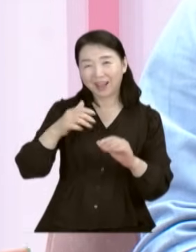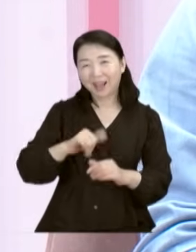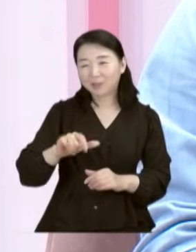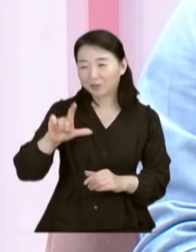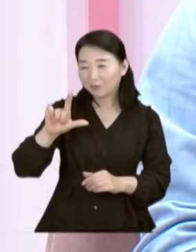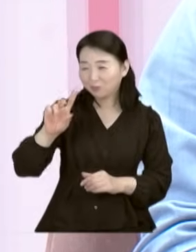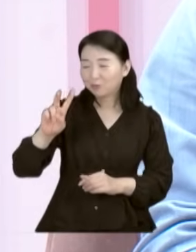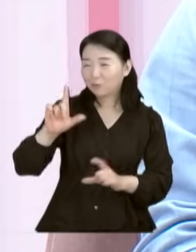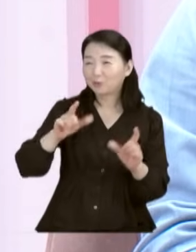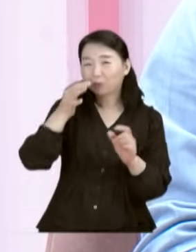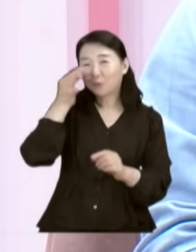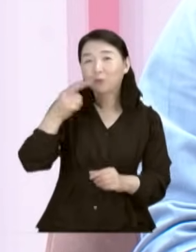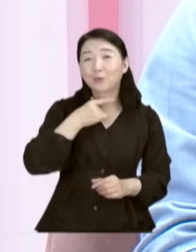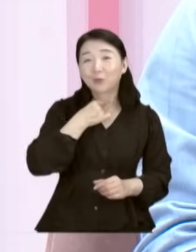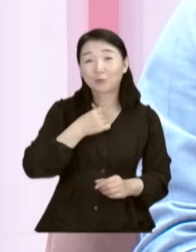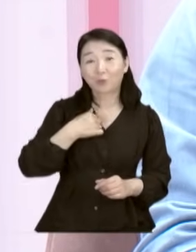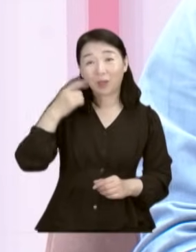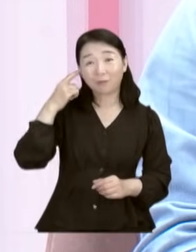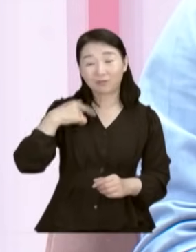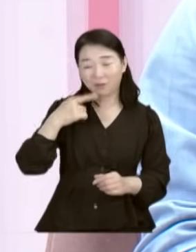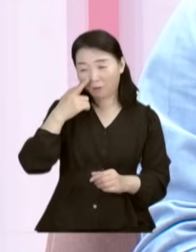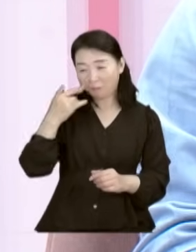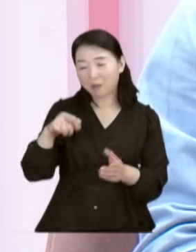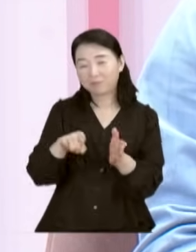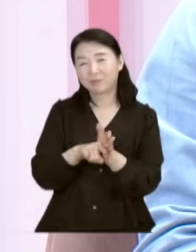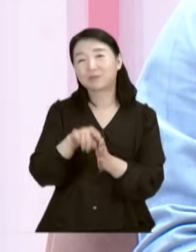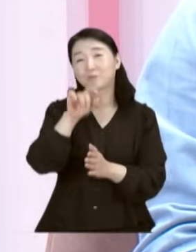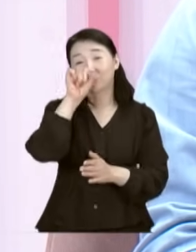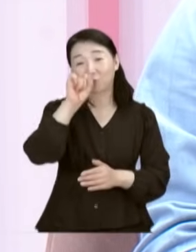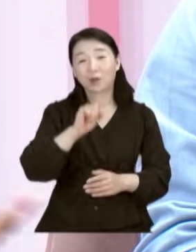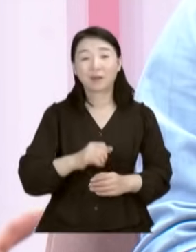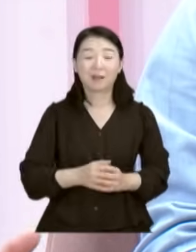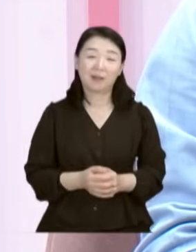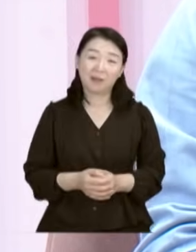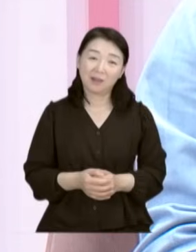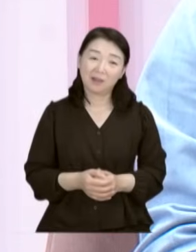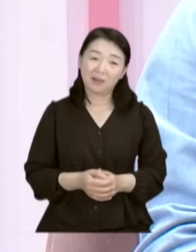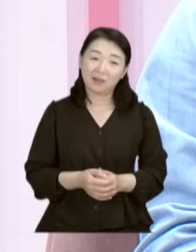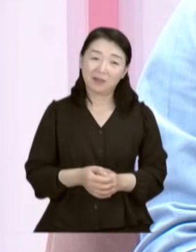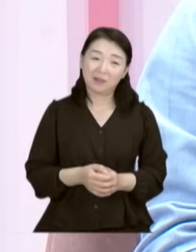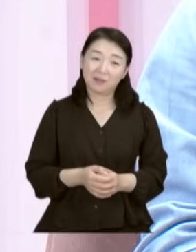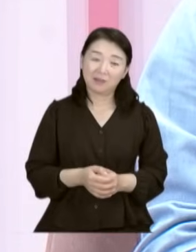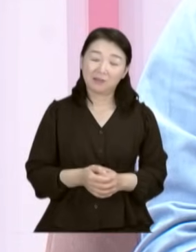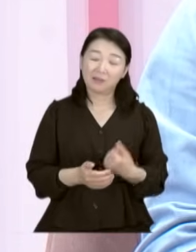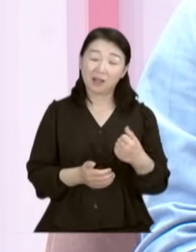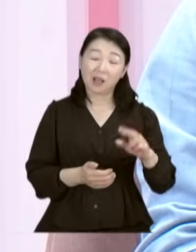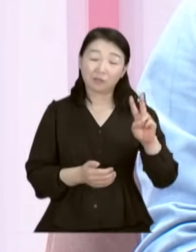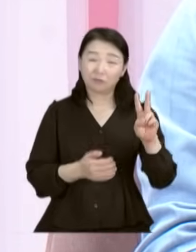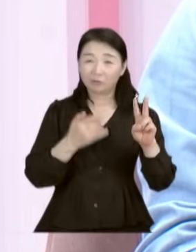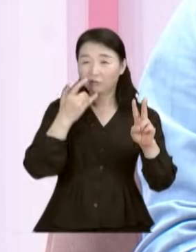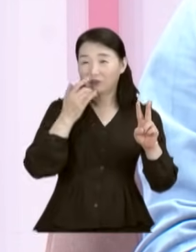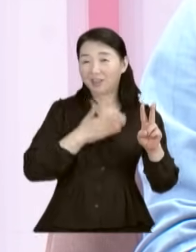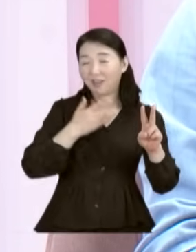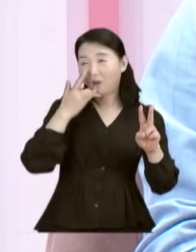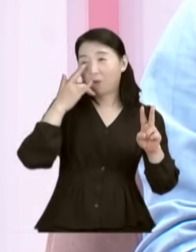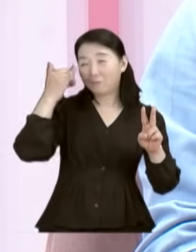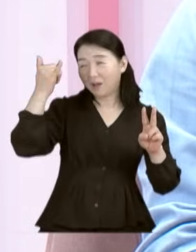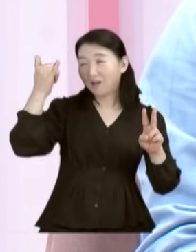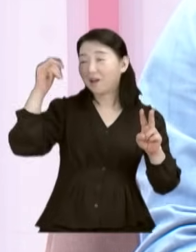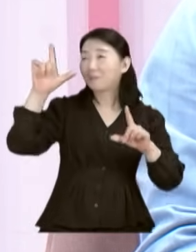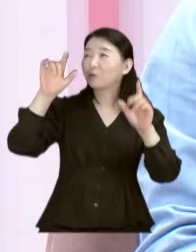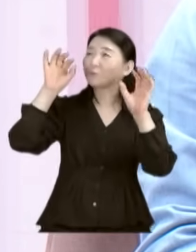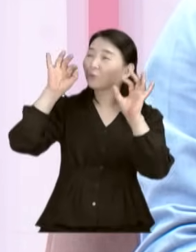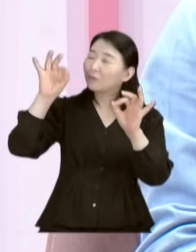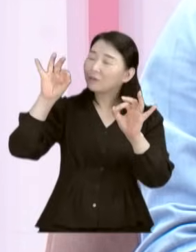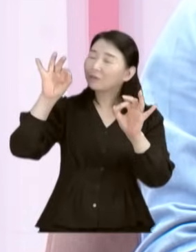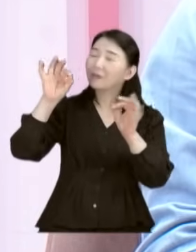그리고 저희 엄마가 또 신앙적으로 굉장히 성숙하신 분이셨으니까 아이들도 엄마의 모습을 좀 보면서 우리 할머니의 신앙생활 모습을